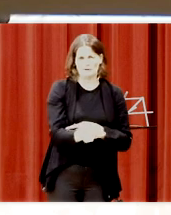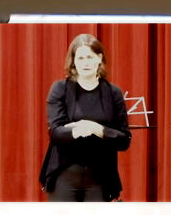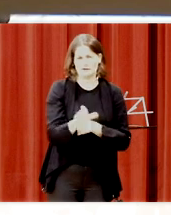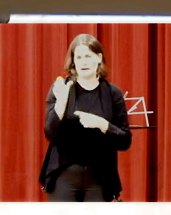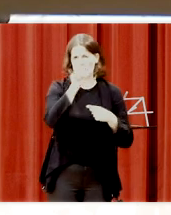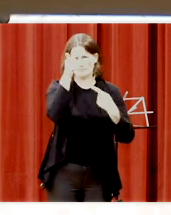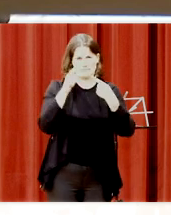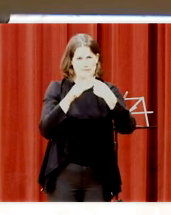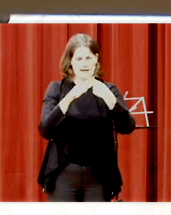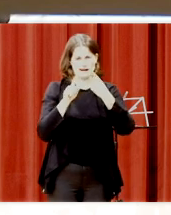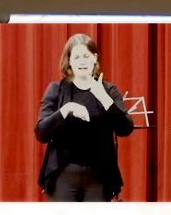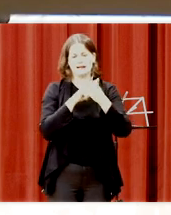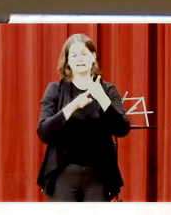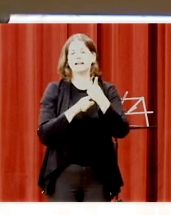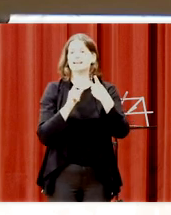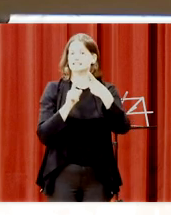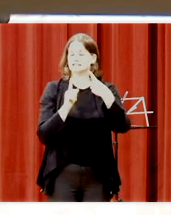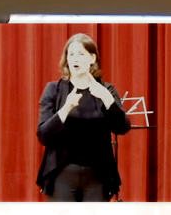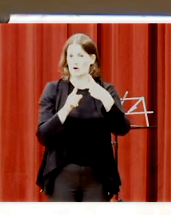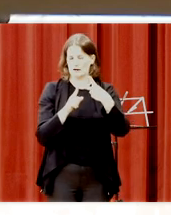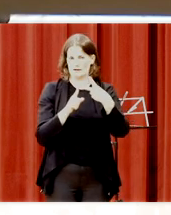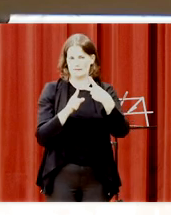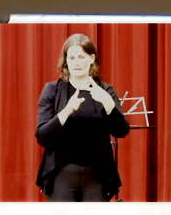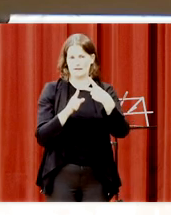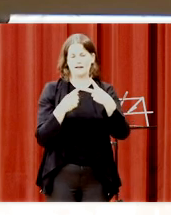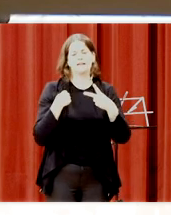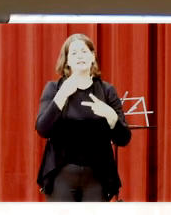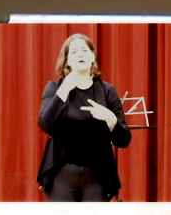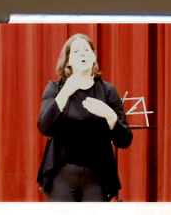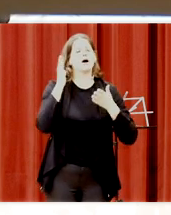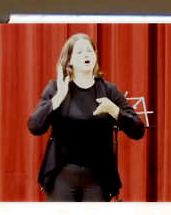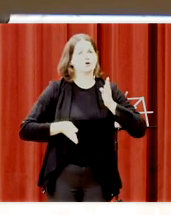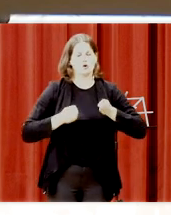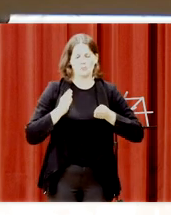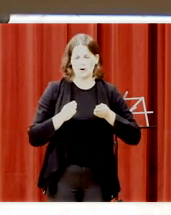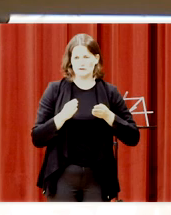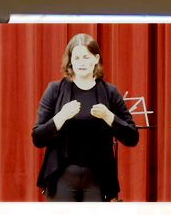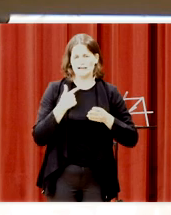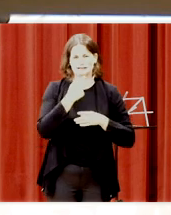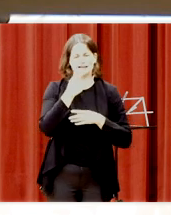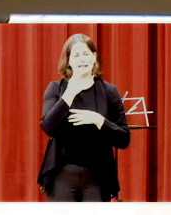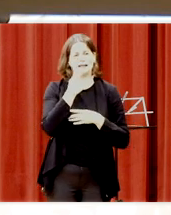humà prengui una decisió i ens impacta, no?